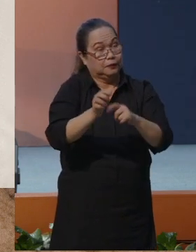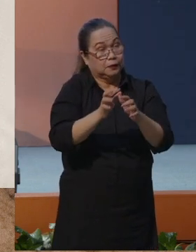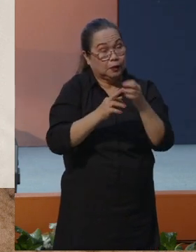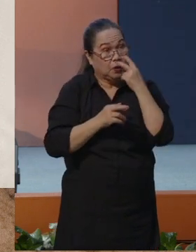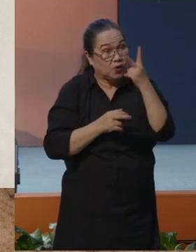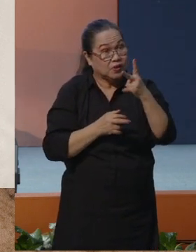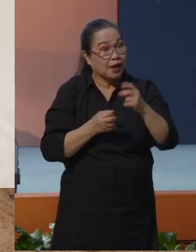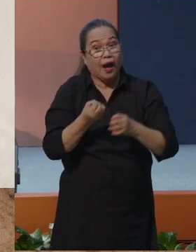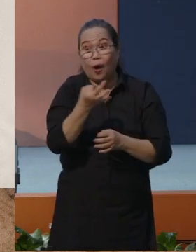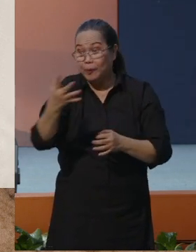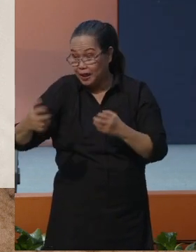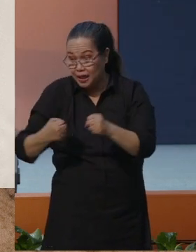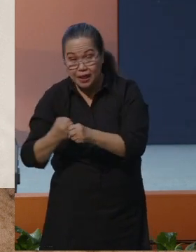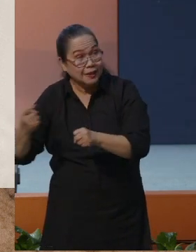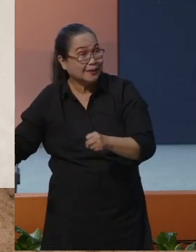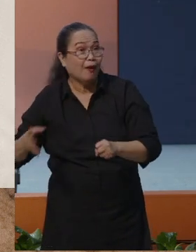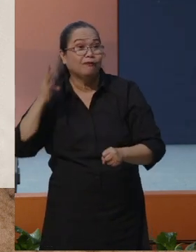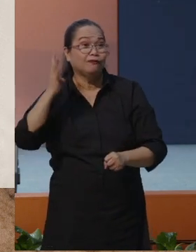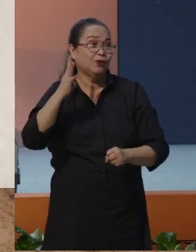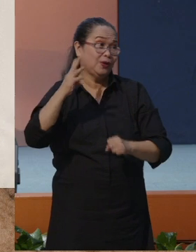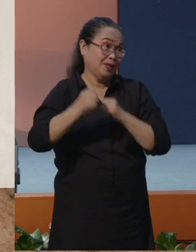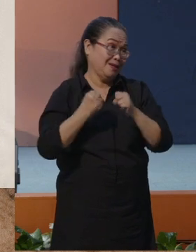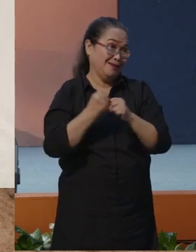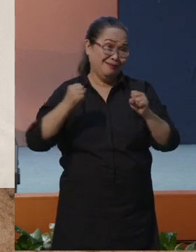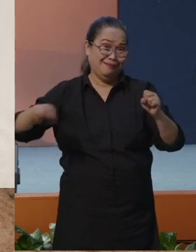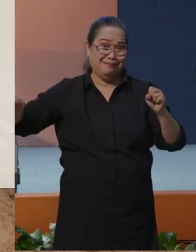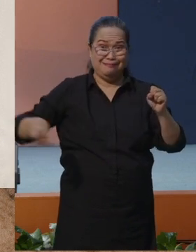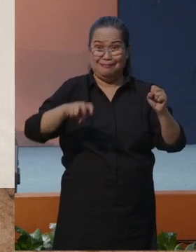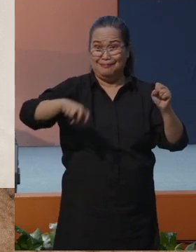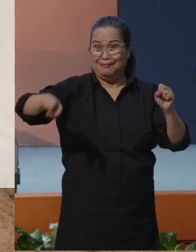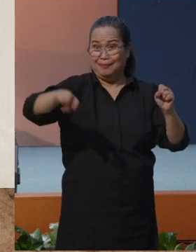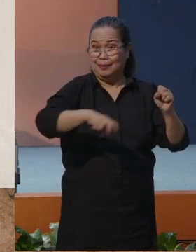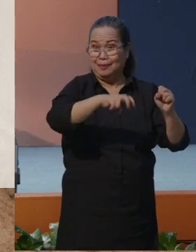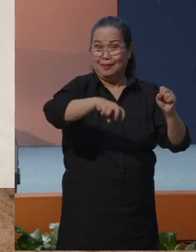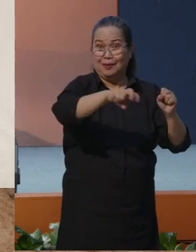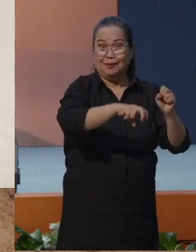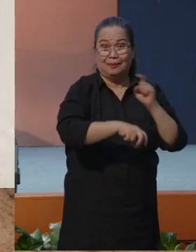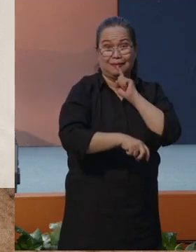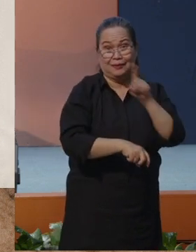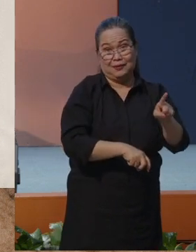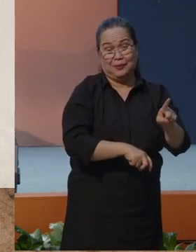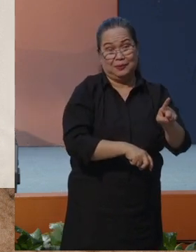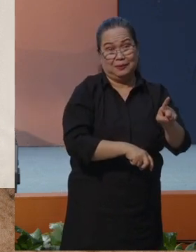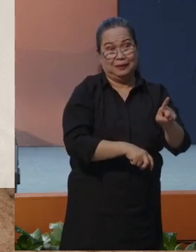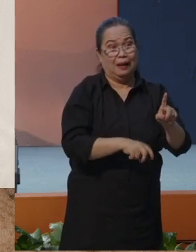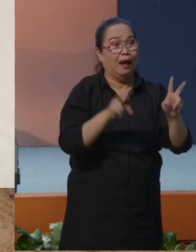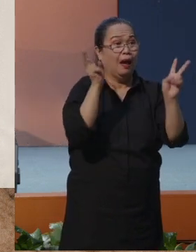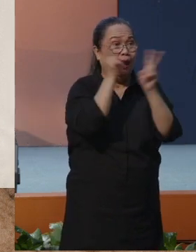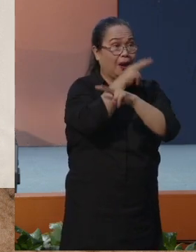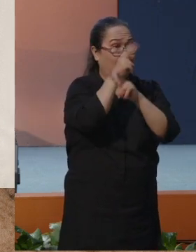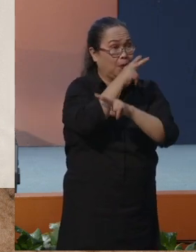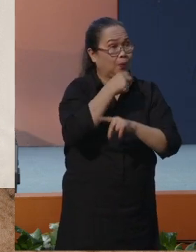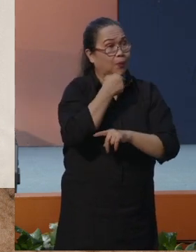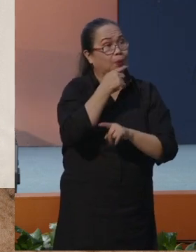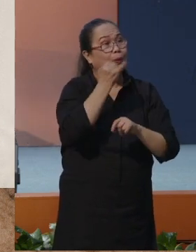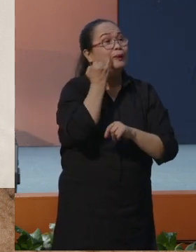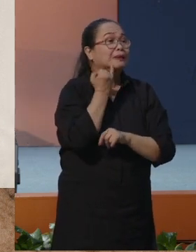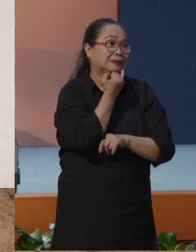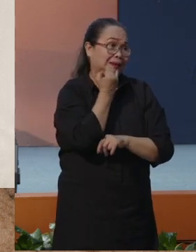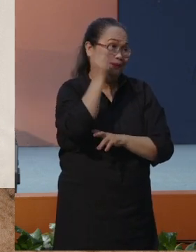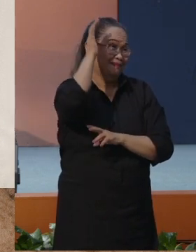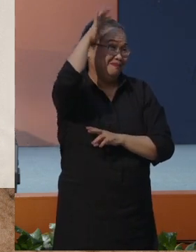ninyo, nasa gitna na sila ng Promised Land. Nagkamali ang mga